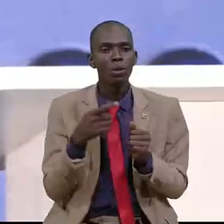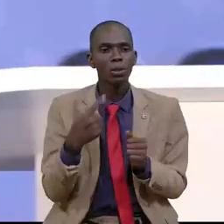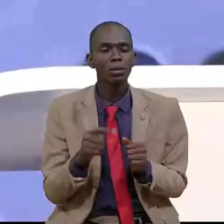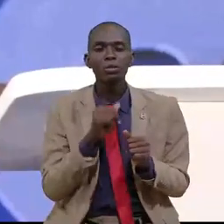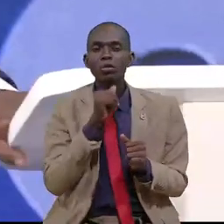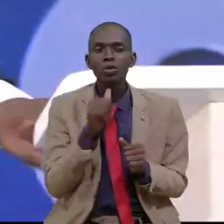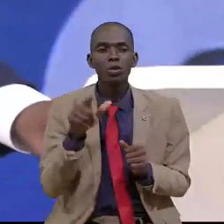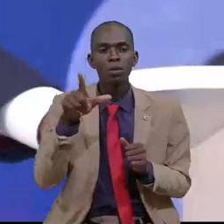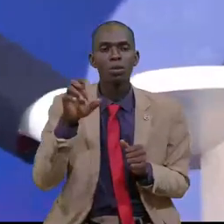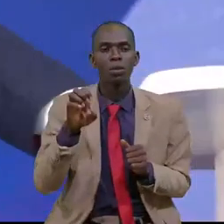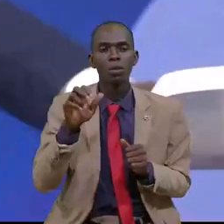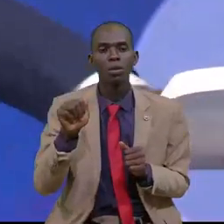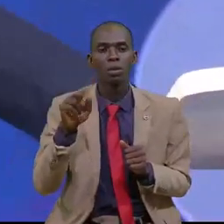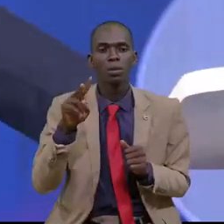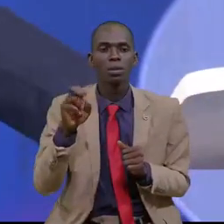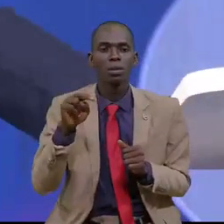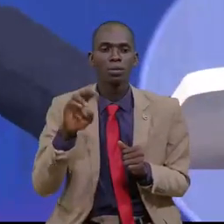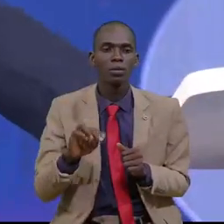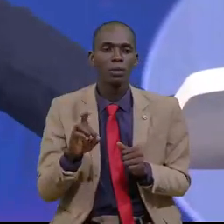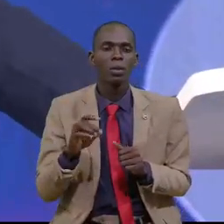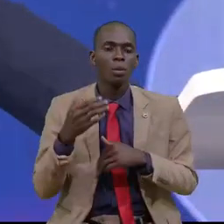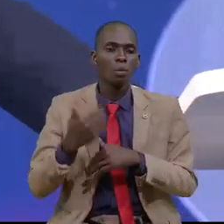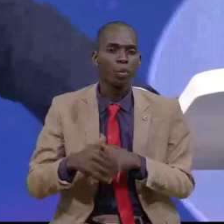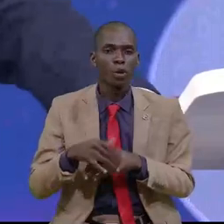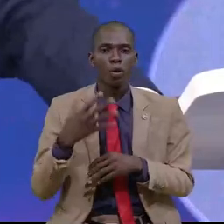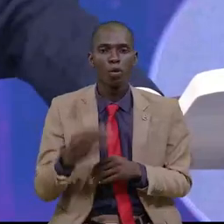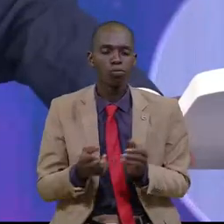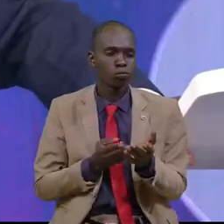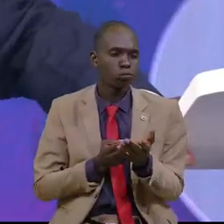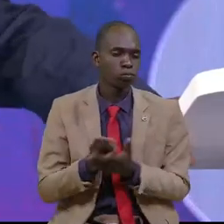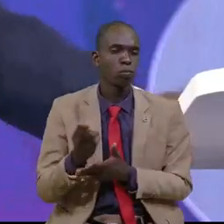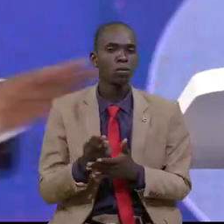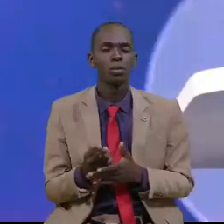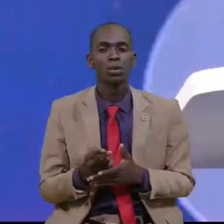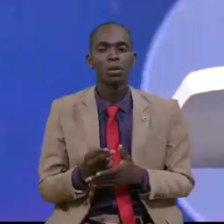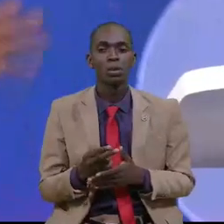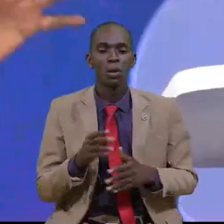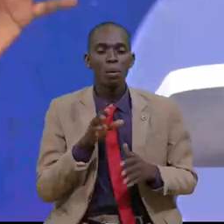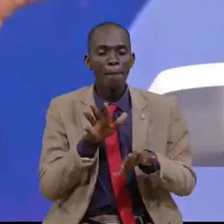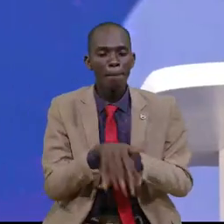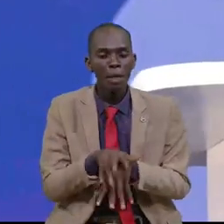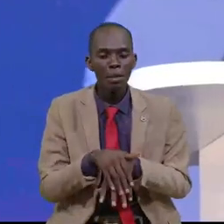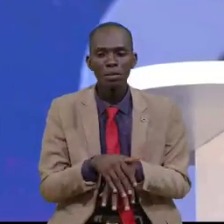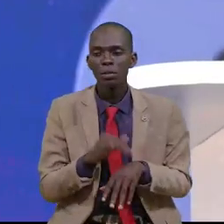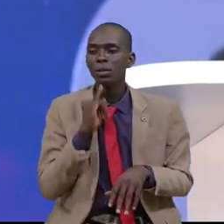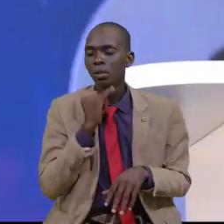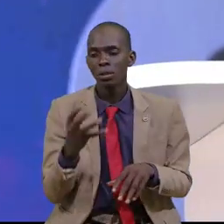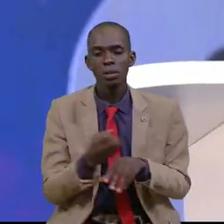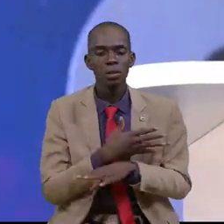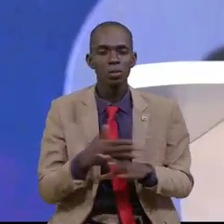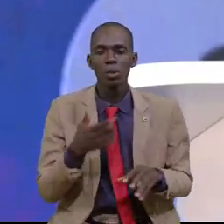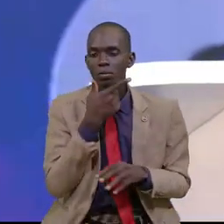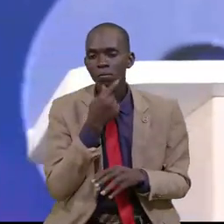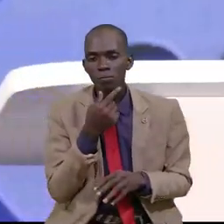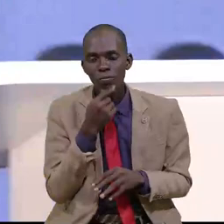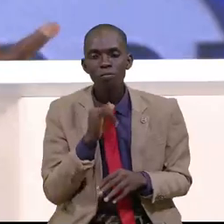le vieux levain de la méchanceté, l'insincérité est enlevé. La prétention est ôtée.